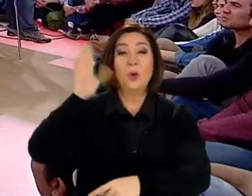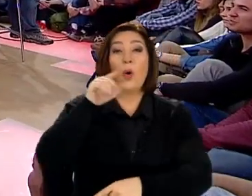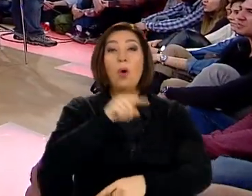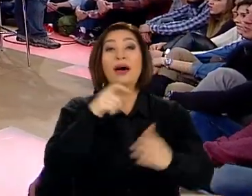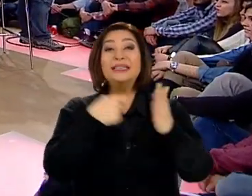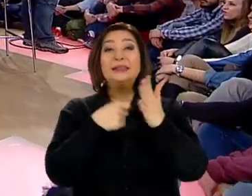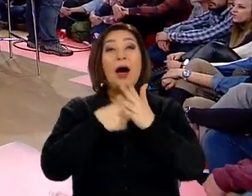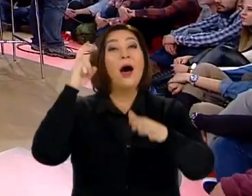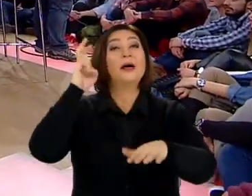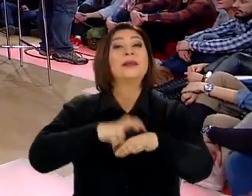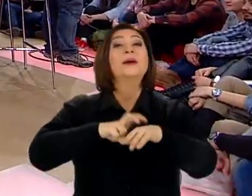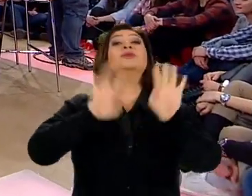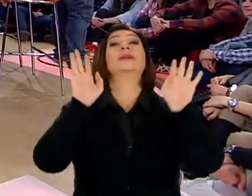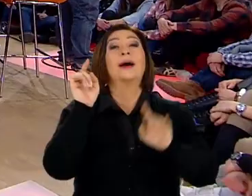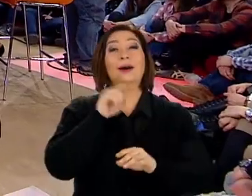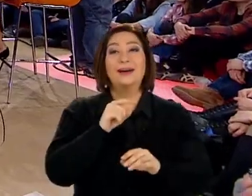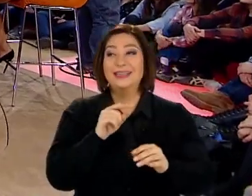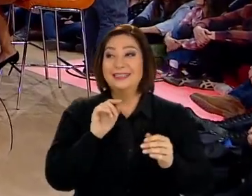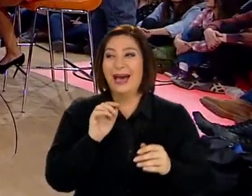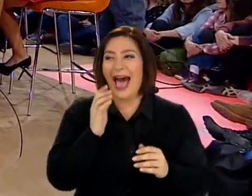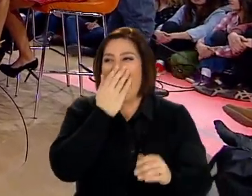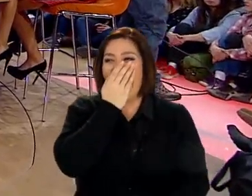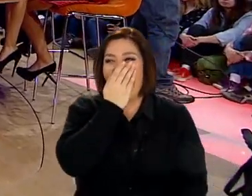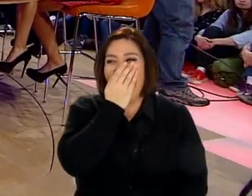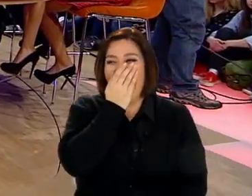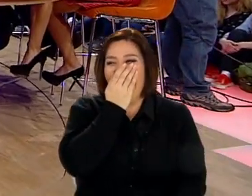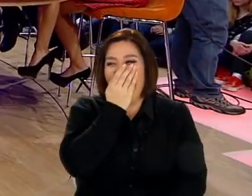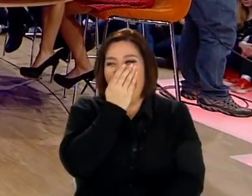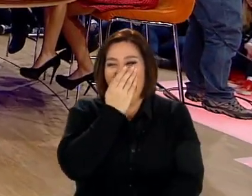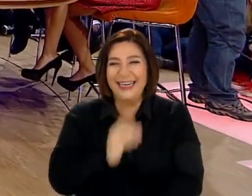şeyin ismini hatırlayan da olmayacak. Rakının mı? Ya Allah!